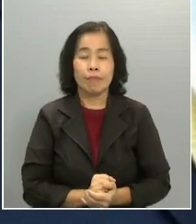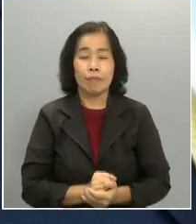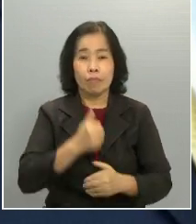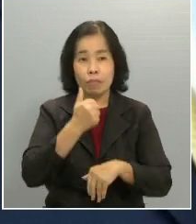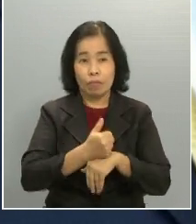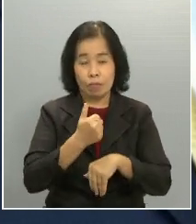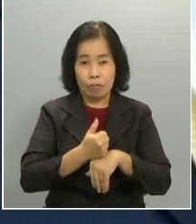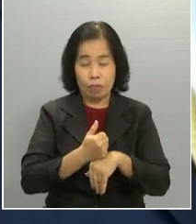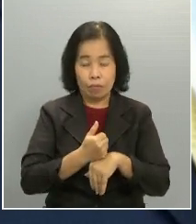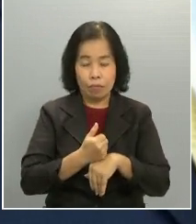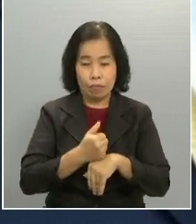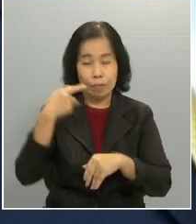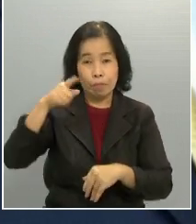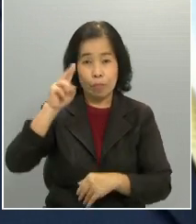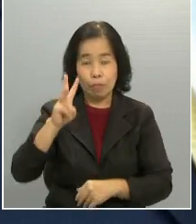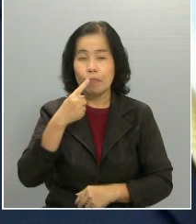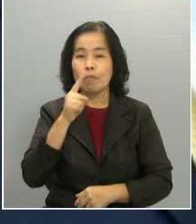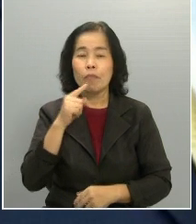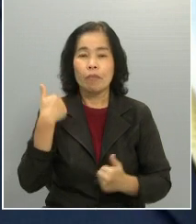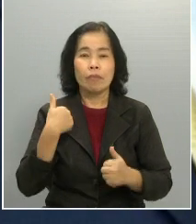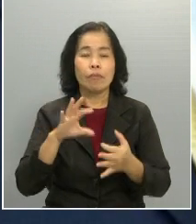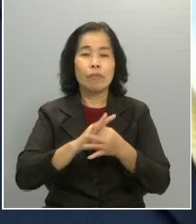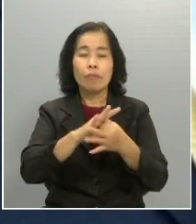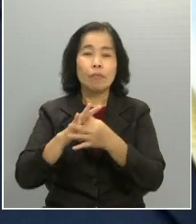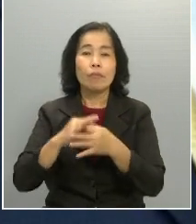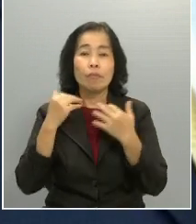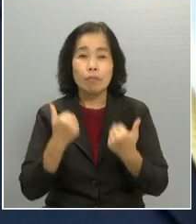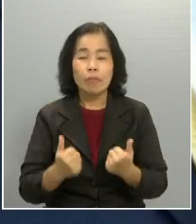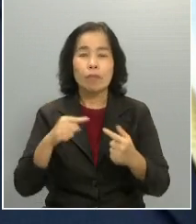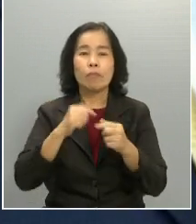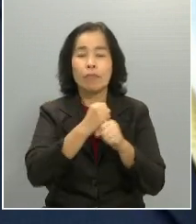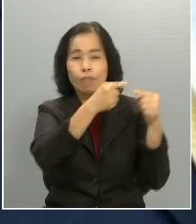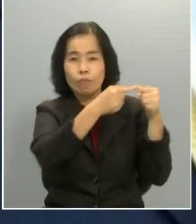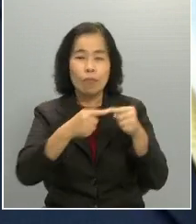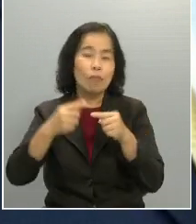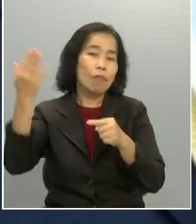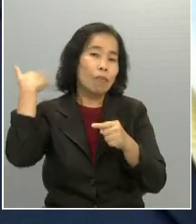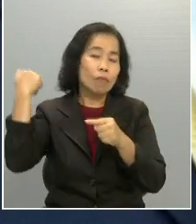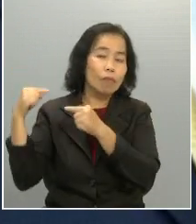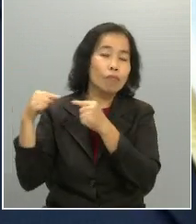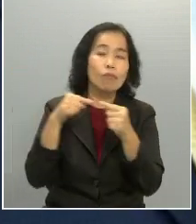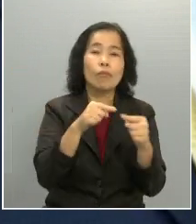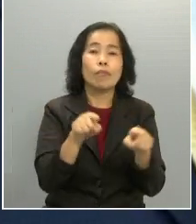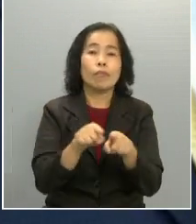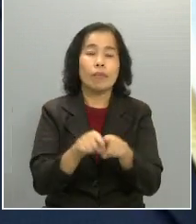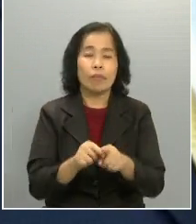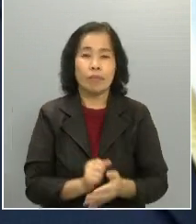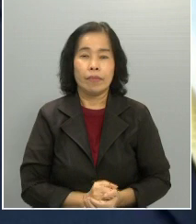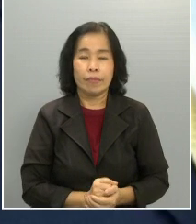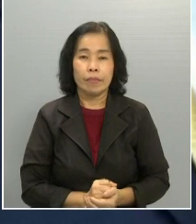เทคโนโลยีครั้งนี้เนี่ยเป็นการต่อยอดจากการทำงานในช่วงที่ตามมาของรัฐบาลชุดนี้